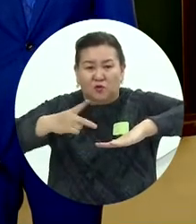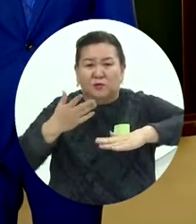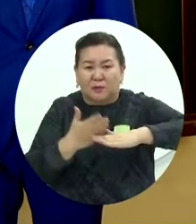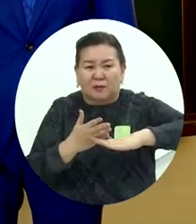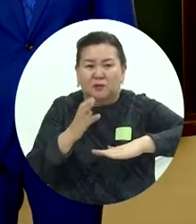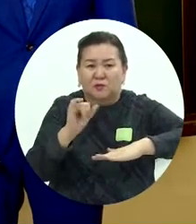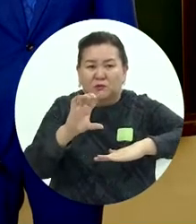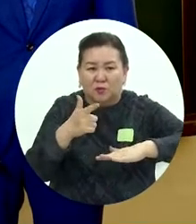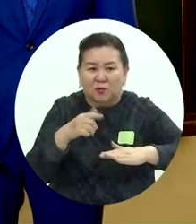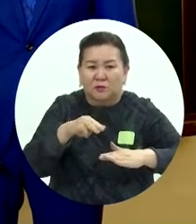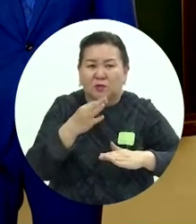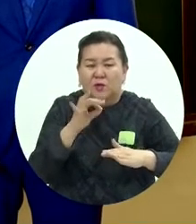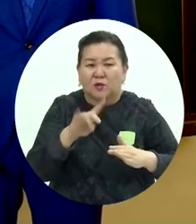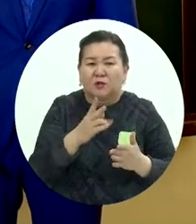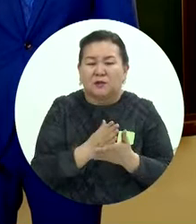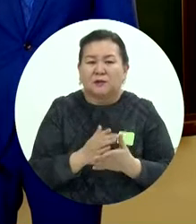энийг бол суурган оргил гэж нэрлэнэ.